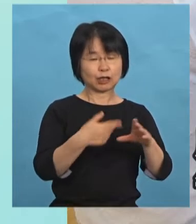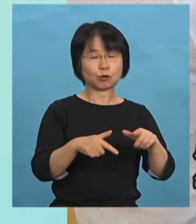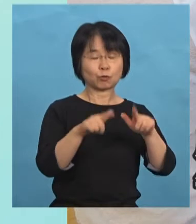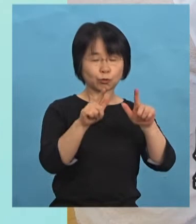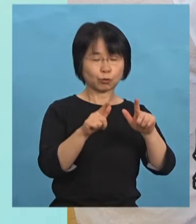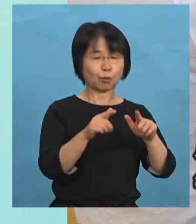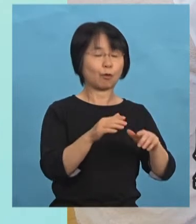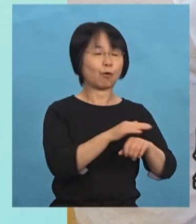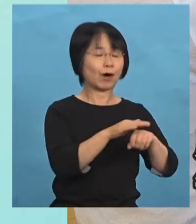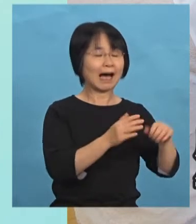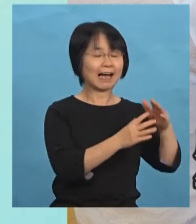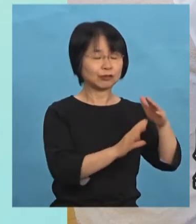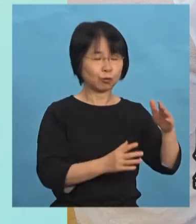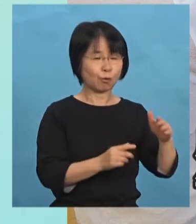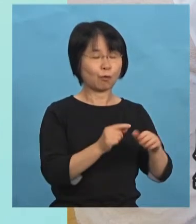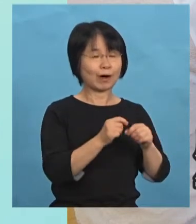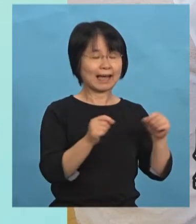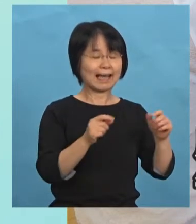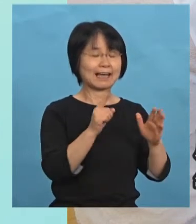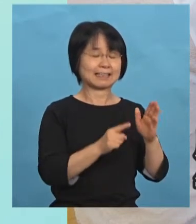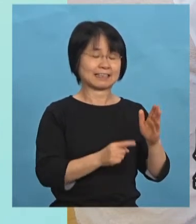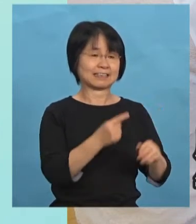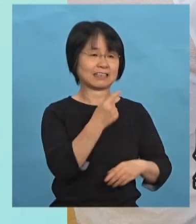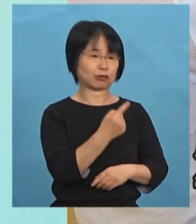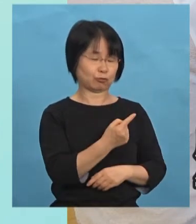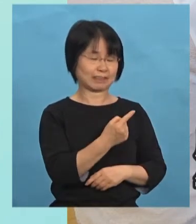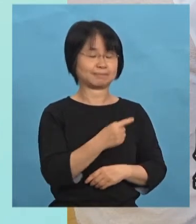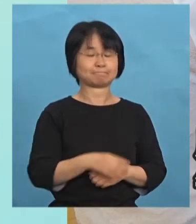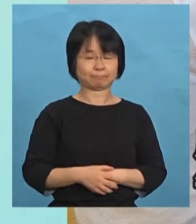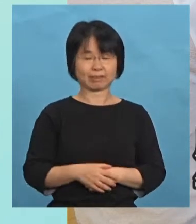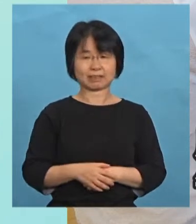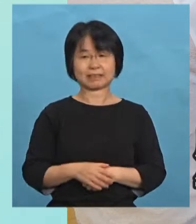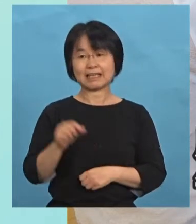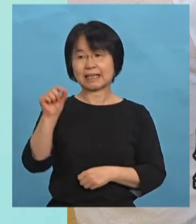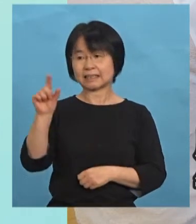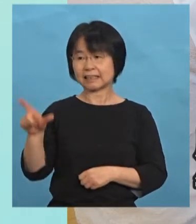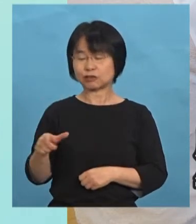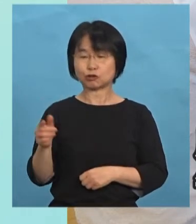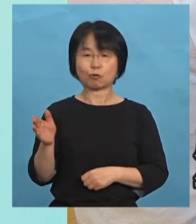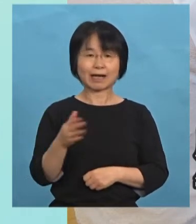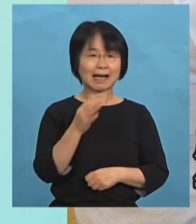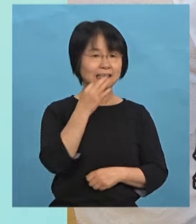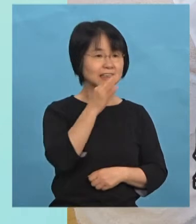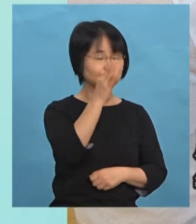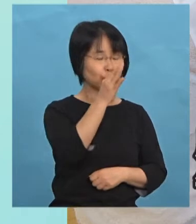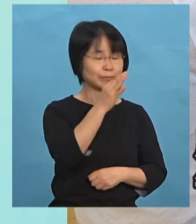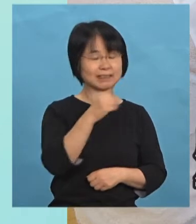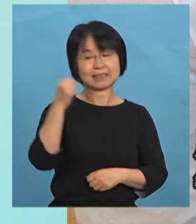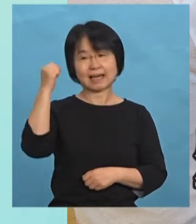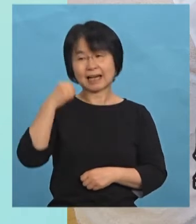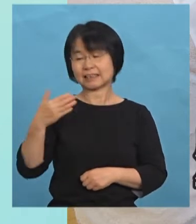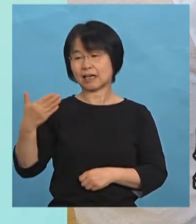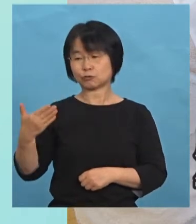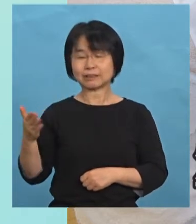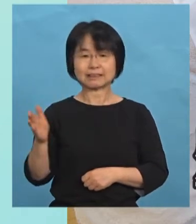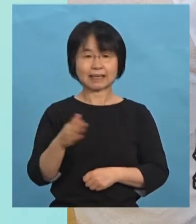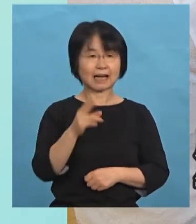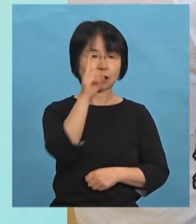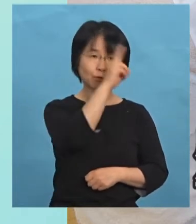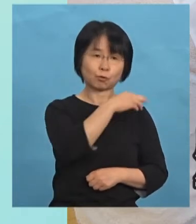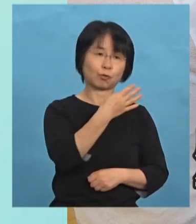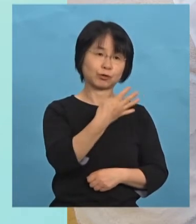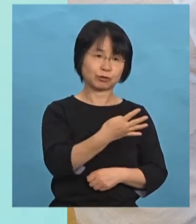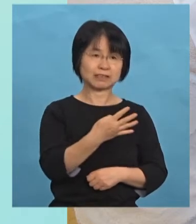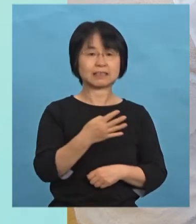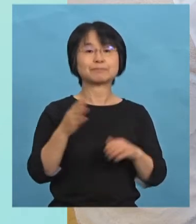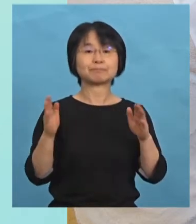各センターでは月曜日から金曜日までの午前9時から午後4時まで集いの広場を開催しています